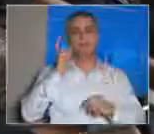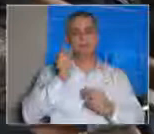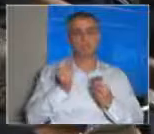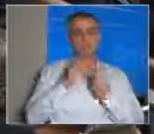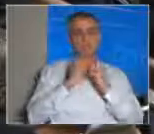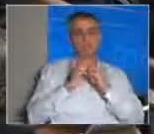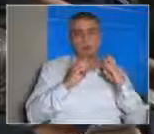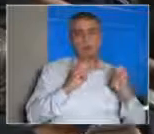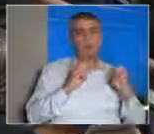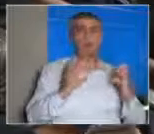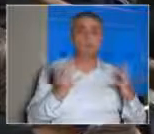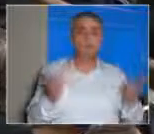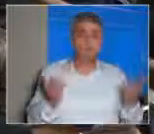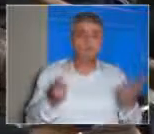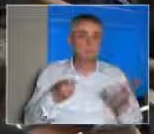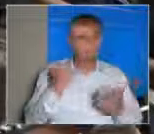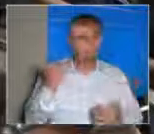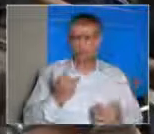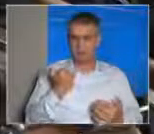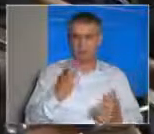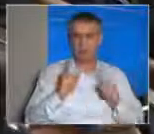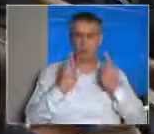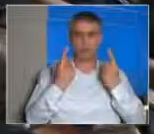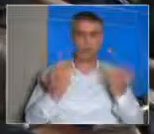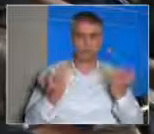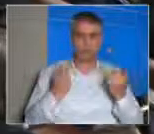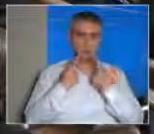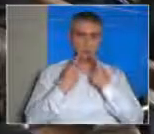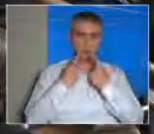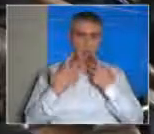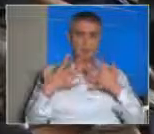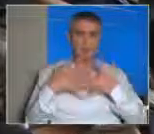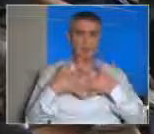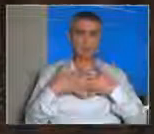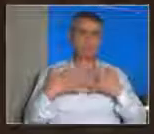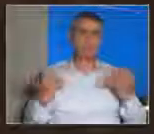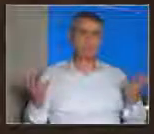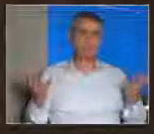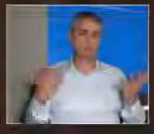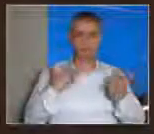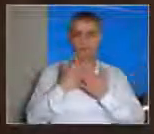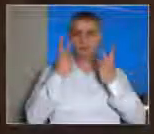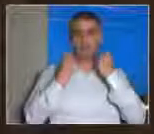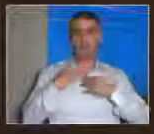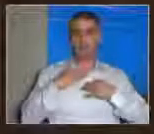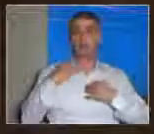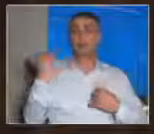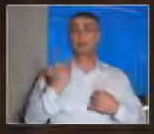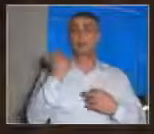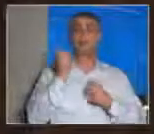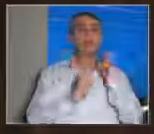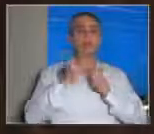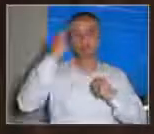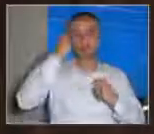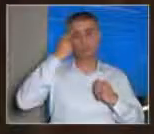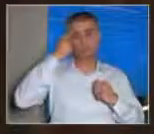ארכה. אגב, זה בדרך כלל, זה מה שקורה, כן, במסעים ותאים קואליציונים מהניסיון שלי. תמיד כשאנשים